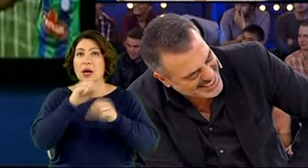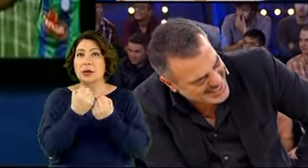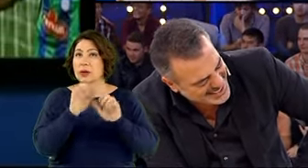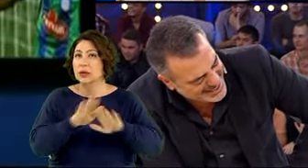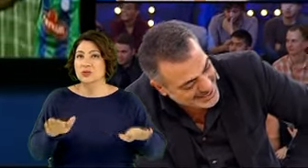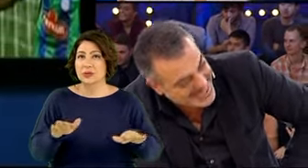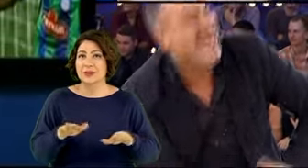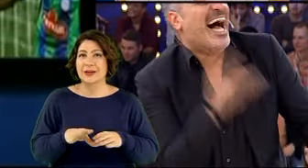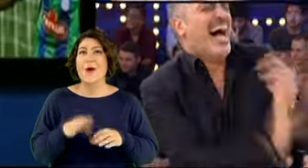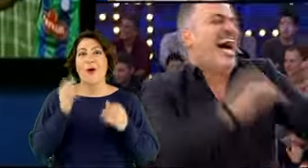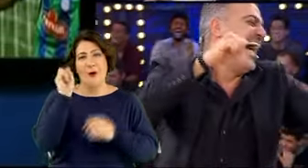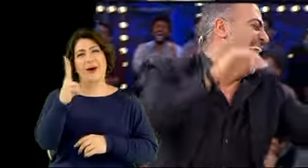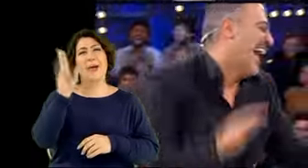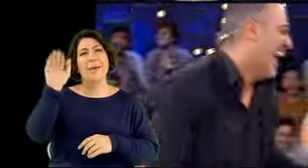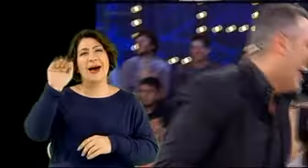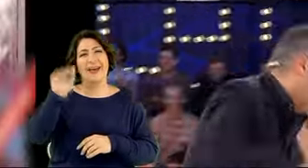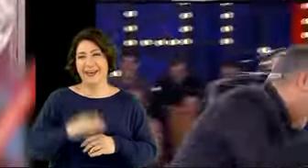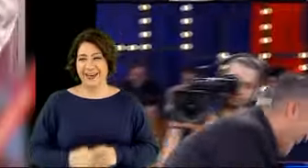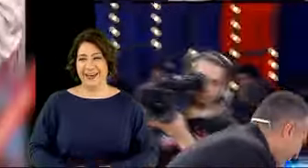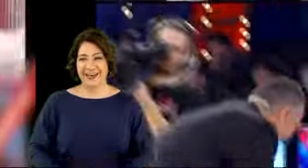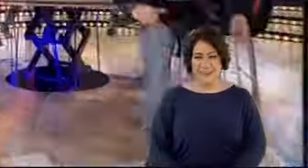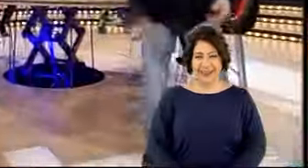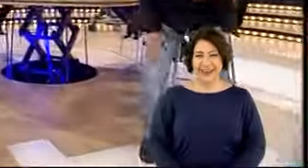Okay, bye.